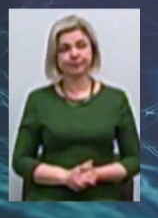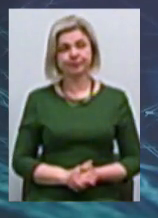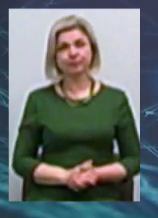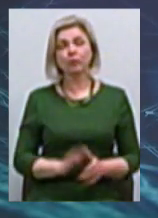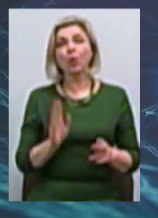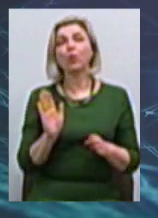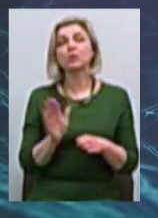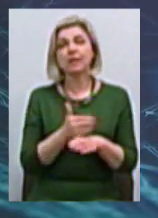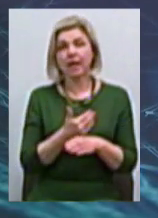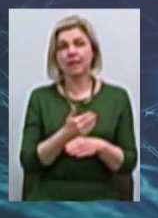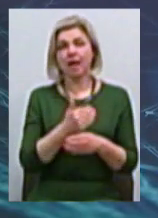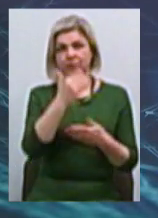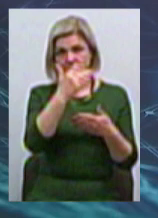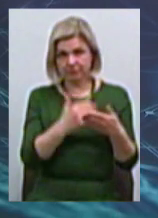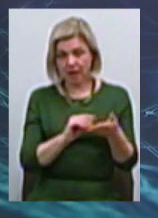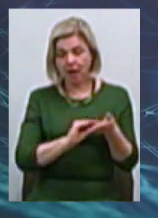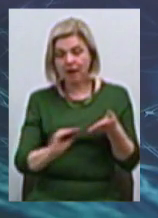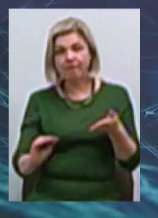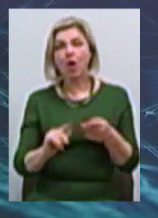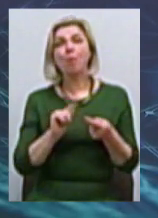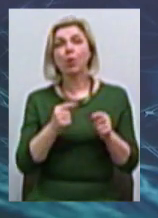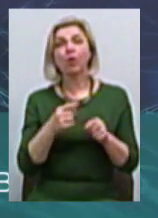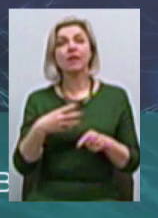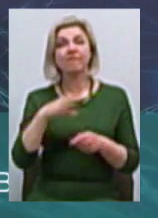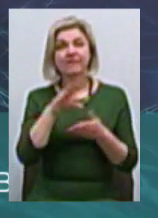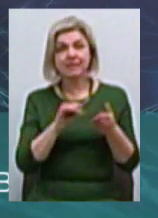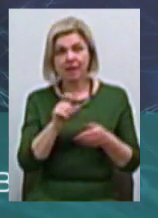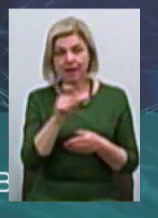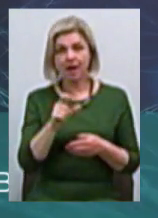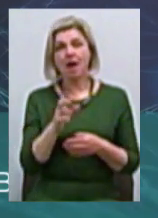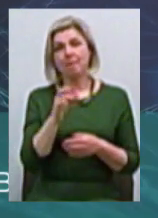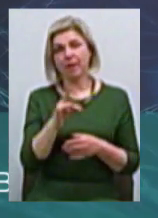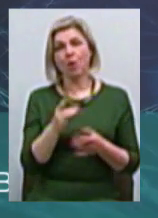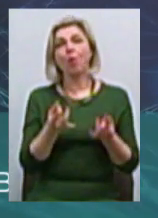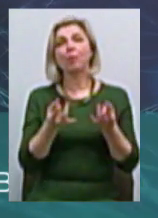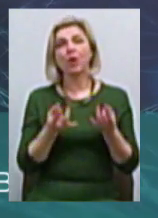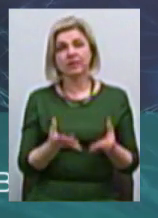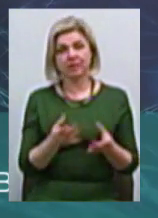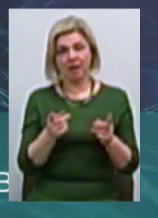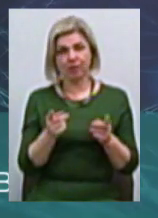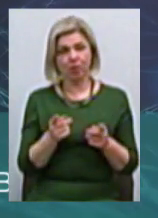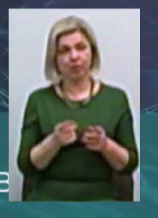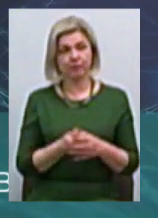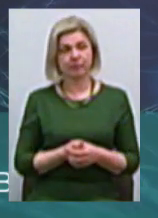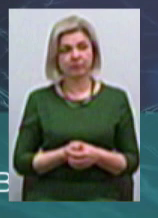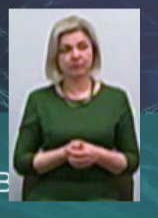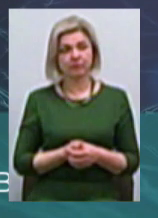устранение графи проти всіх достаточно упростило, ну, много упростило.